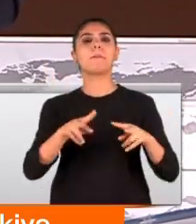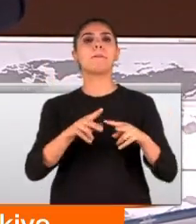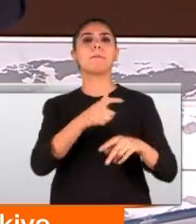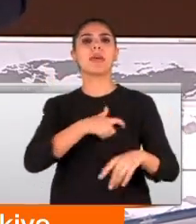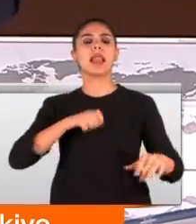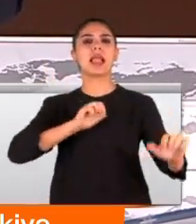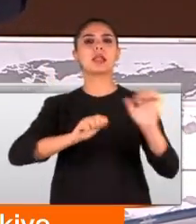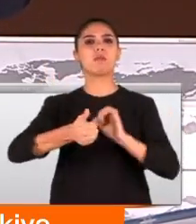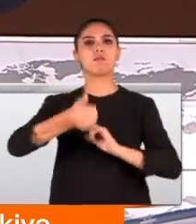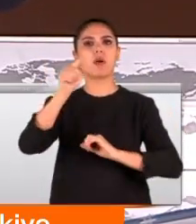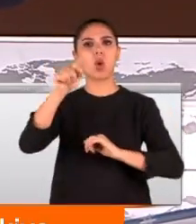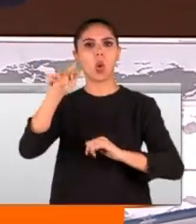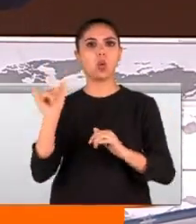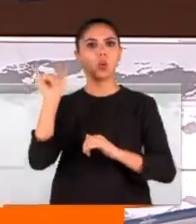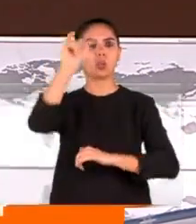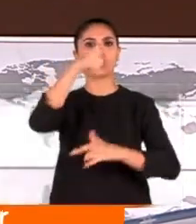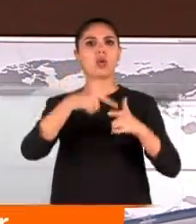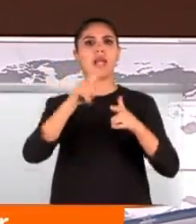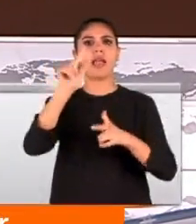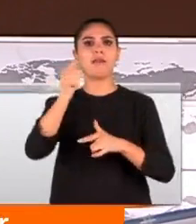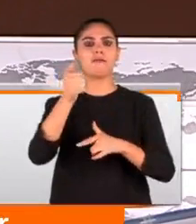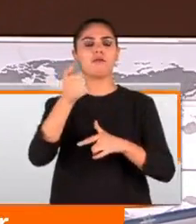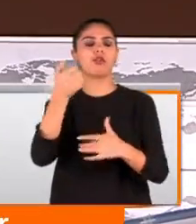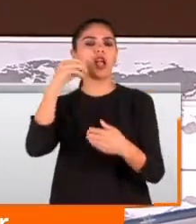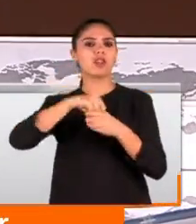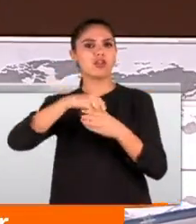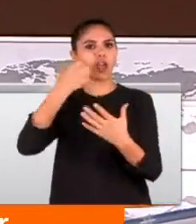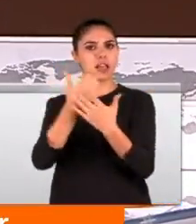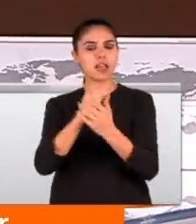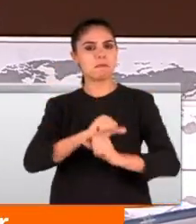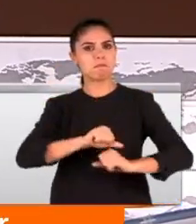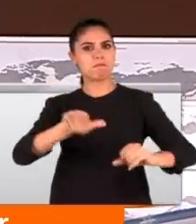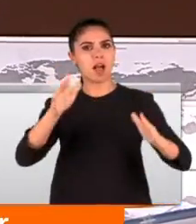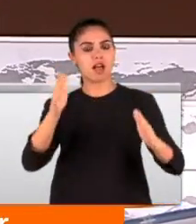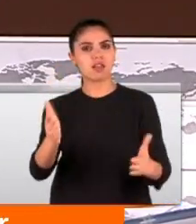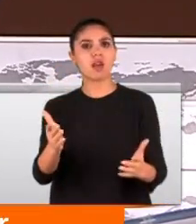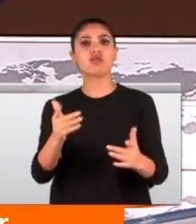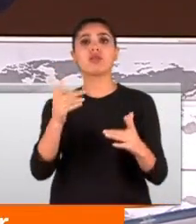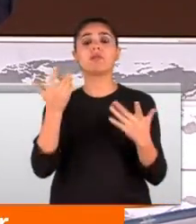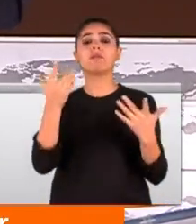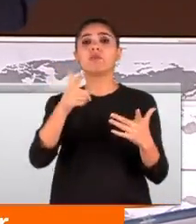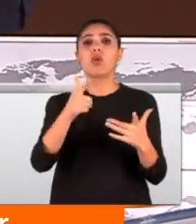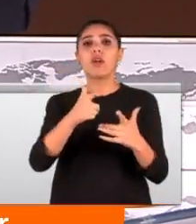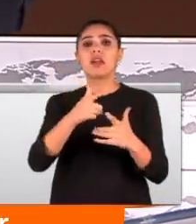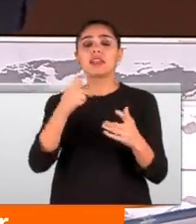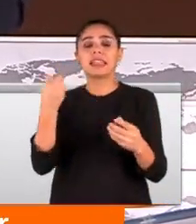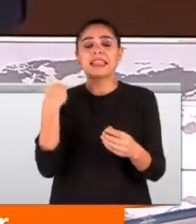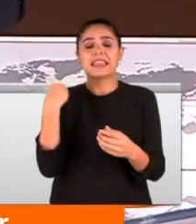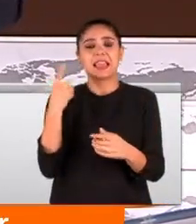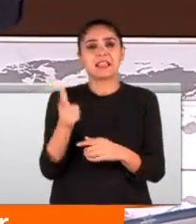bugün o uçuşun F-16 kokpitinden çekilmiş görüntüsünü servis etti. Gerçekten nereden nereye dedirten bir